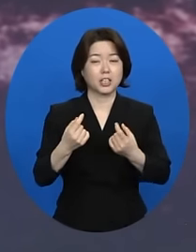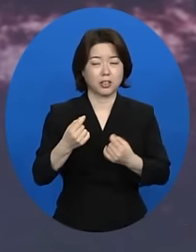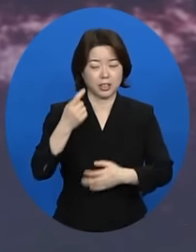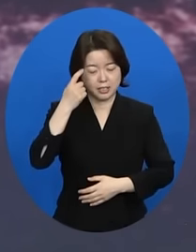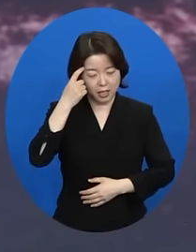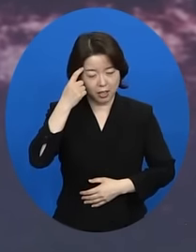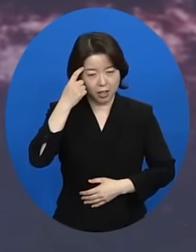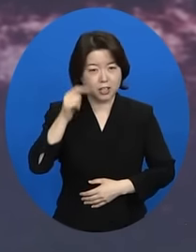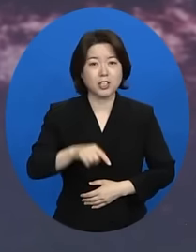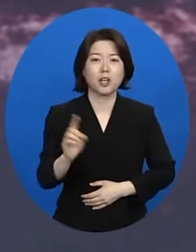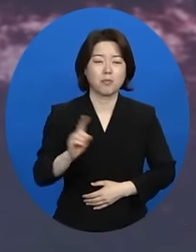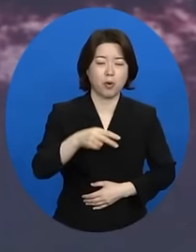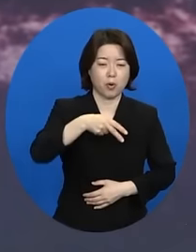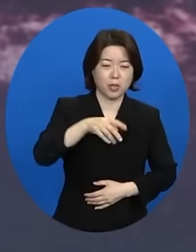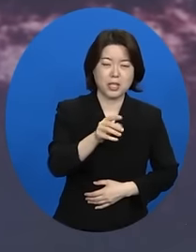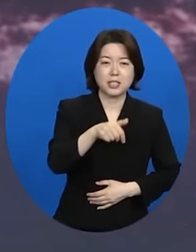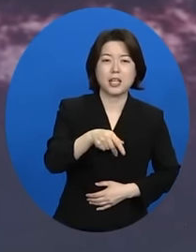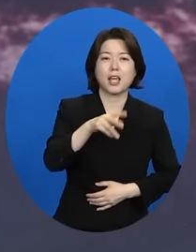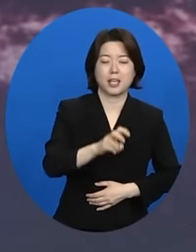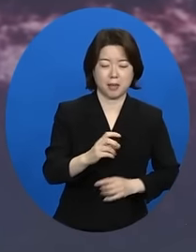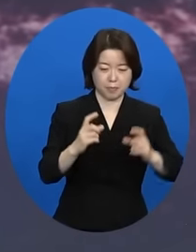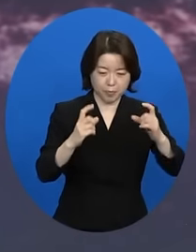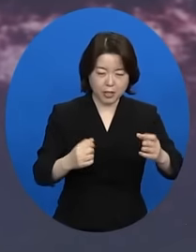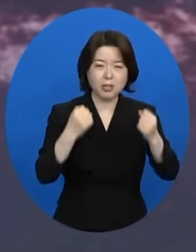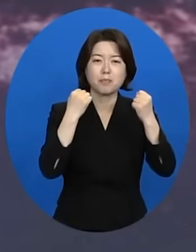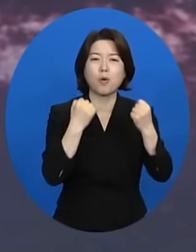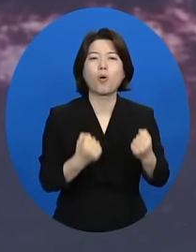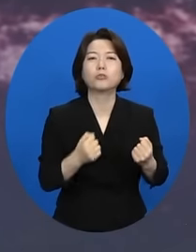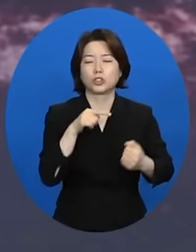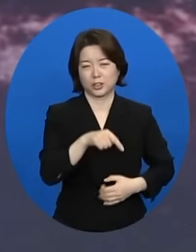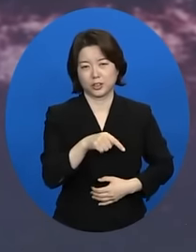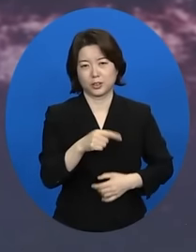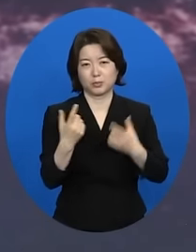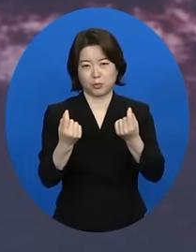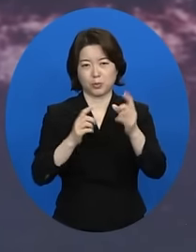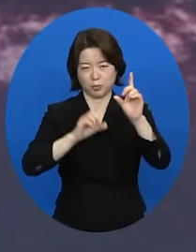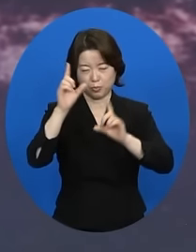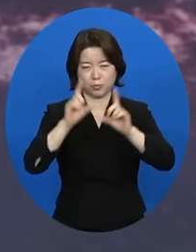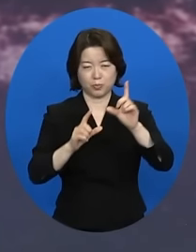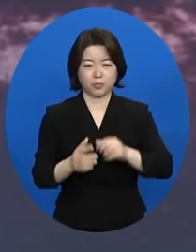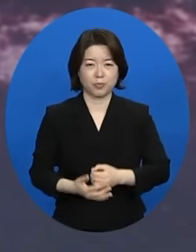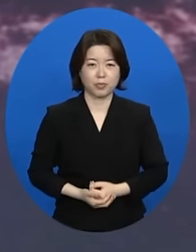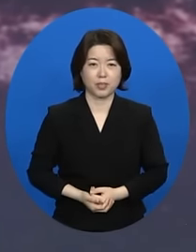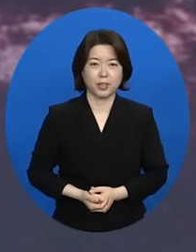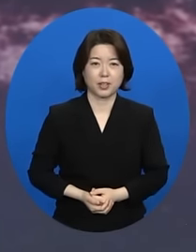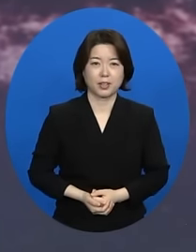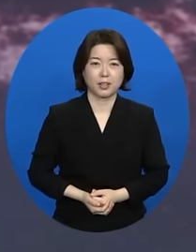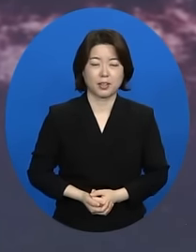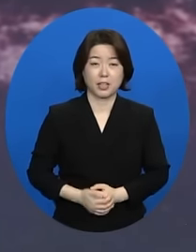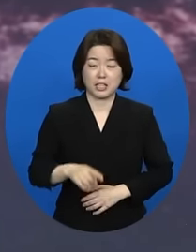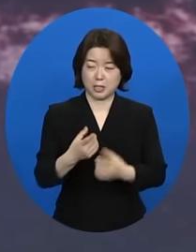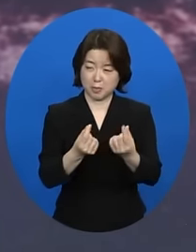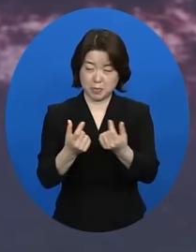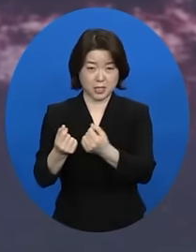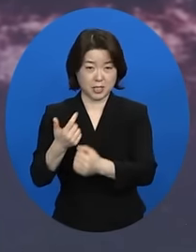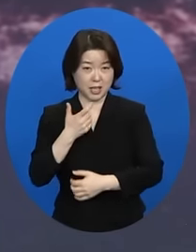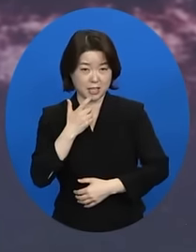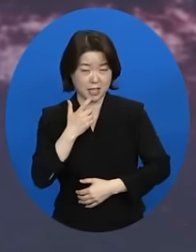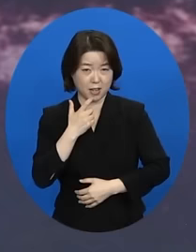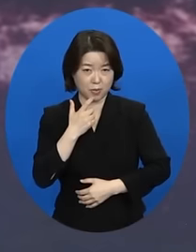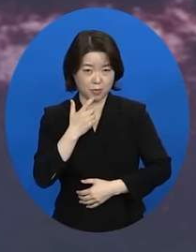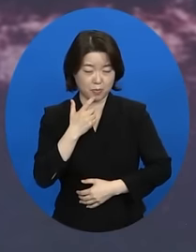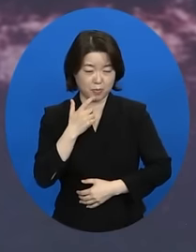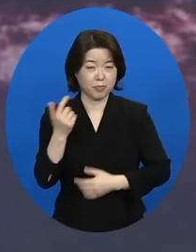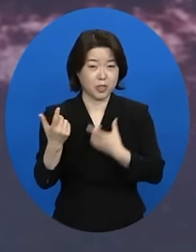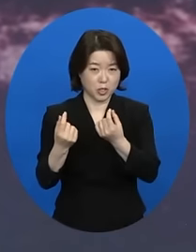세겜 거기에서 머물게 되는 거예요. 그러니까 여러분 중에서 이러한 비슷한 야곱의 험난한